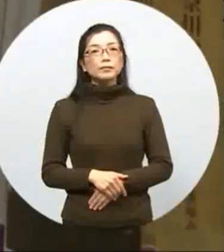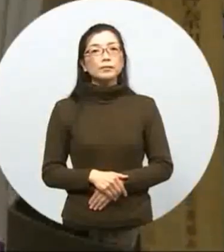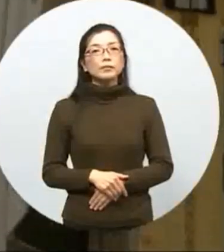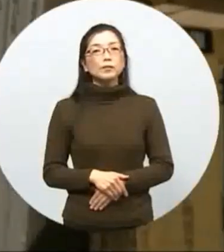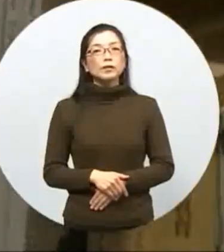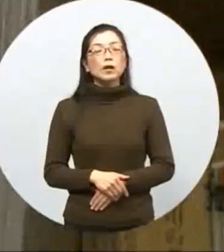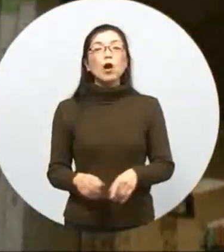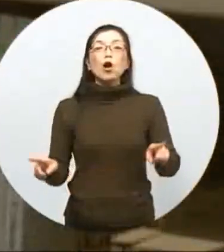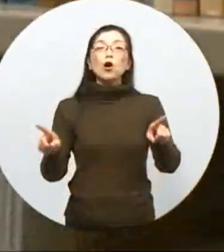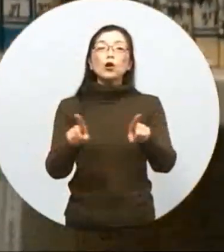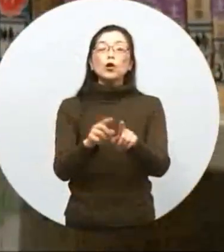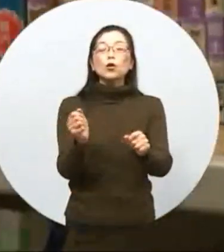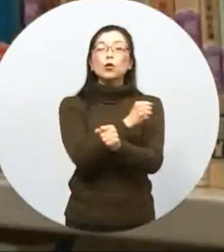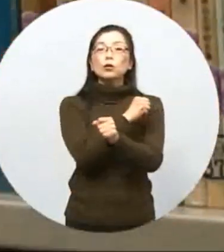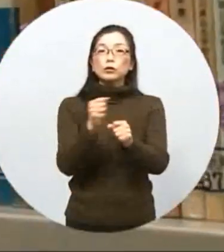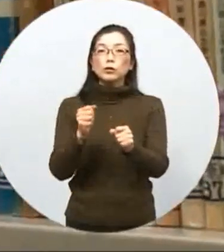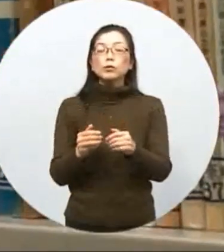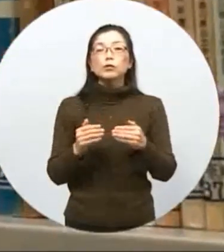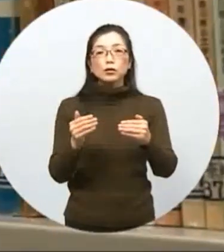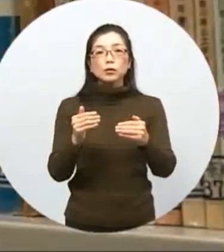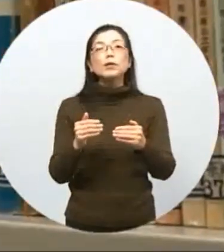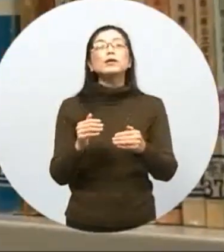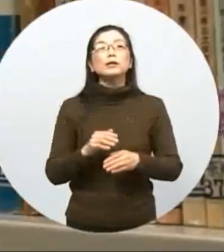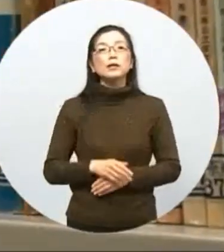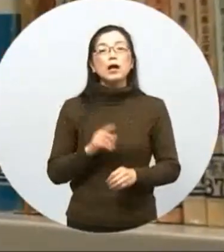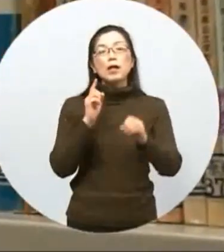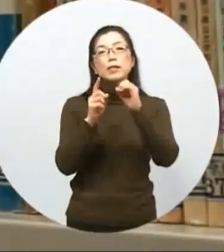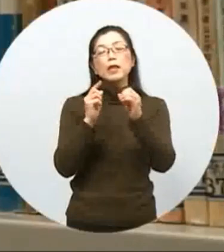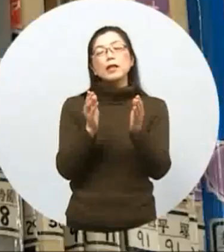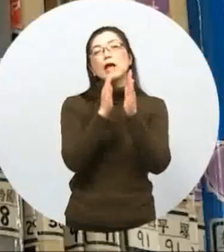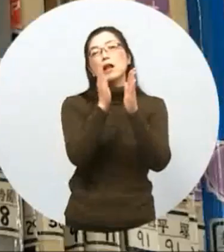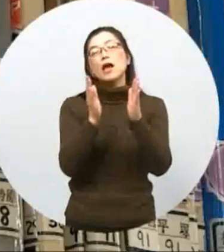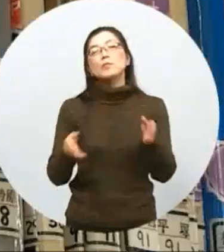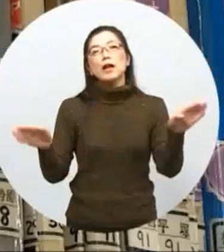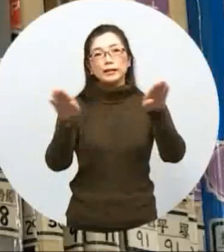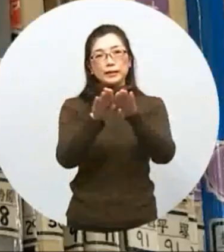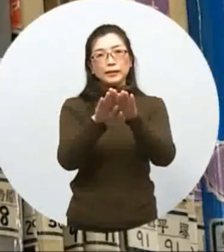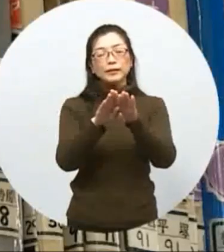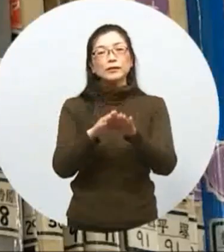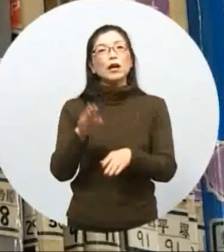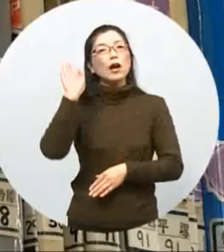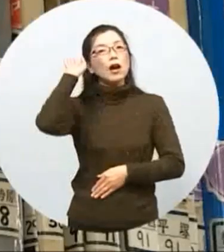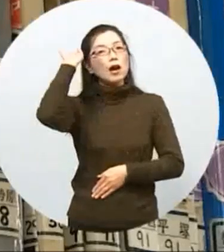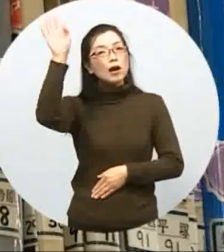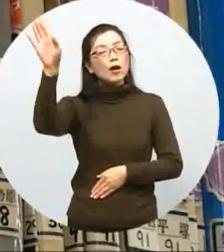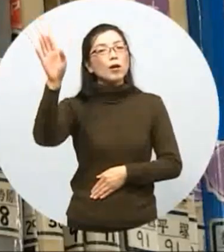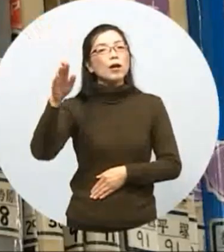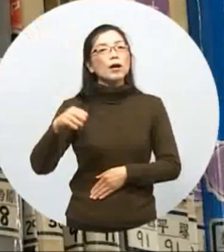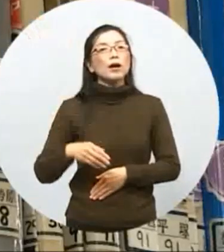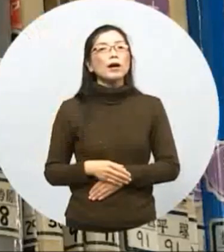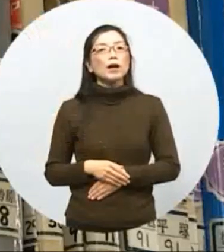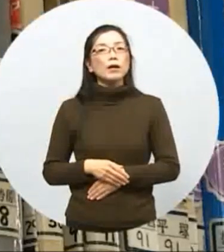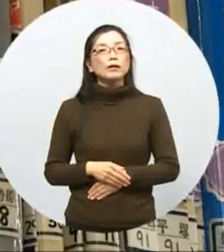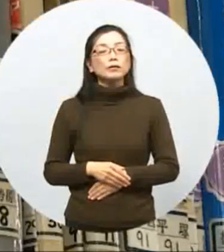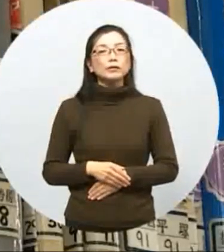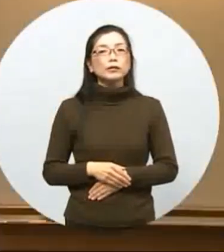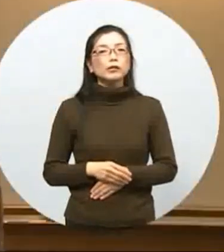共同事業として誕生した郷土資料デジタルライブラリー、これからの思いを聞いてみました